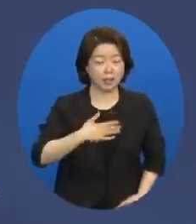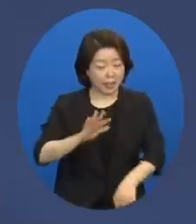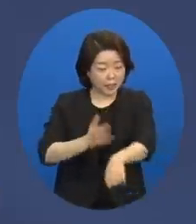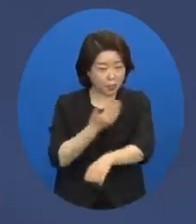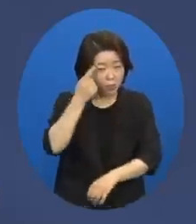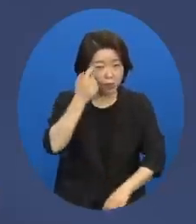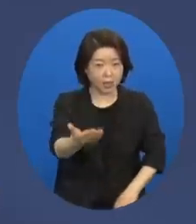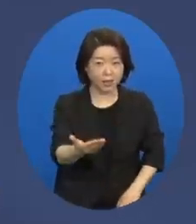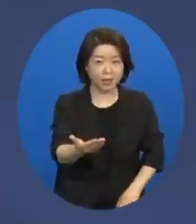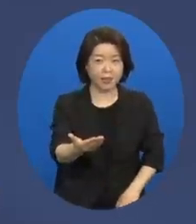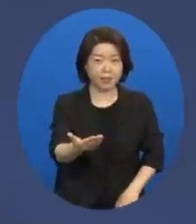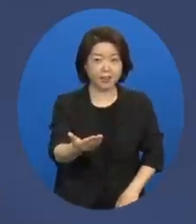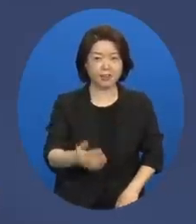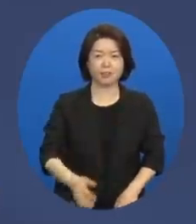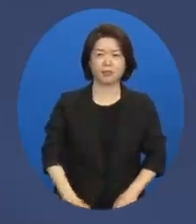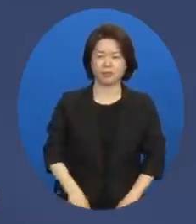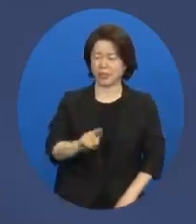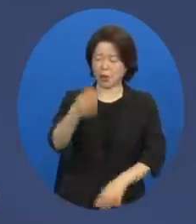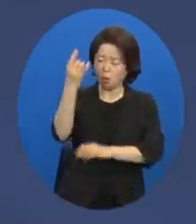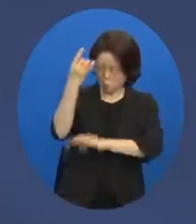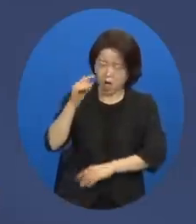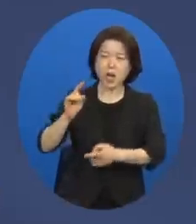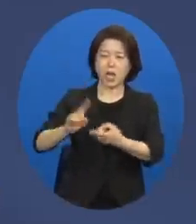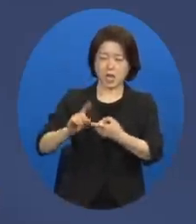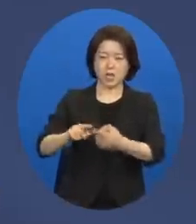잘못됐어요? 그건 원래 그냥